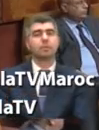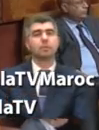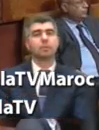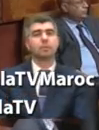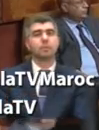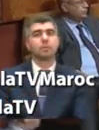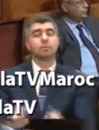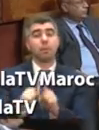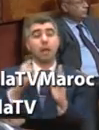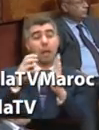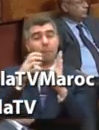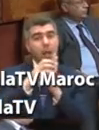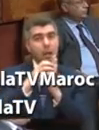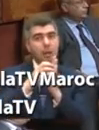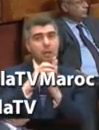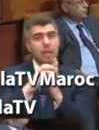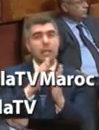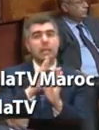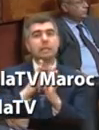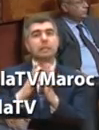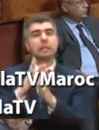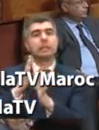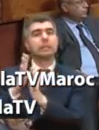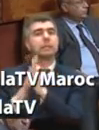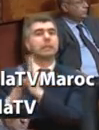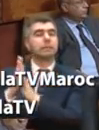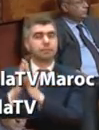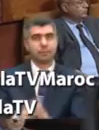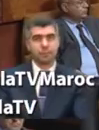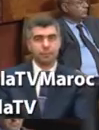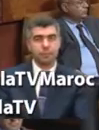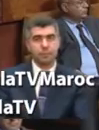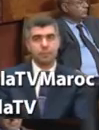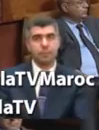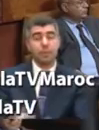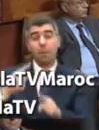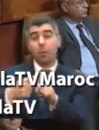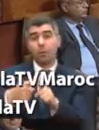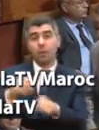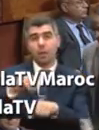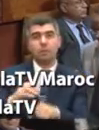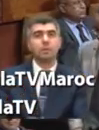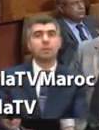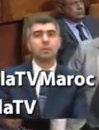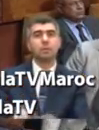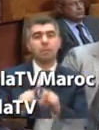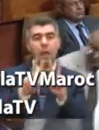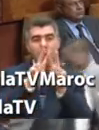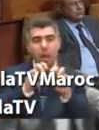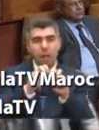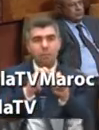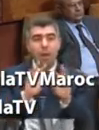يعني ديك العداد القديم الميكانيكي اللي كان قديم. ايضا هذيك المراقبه اللي قلت ما